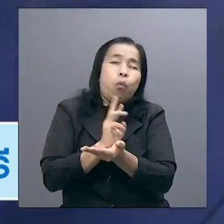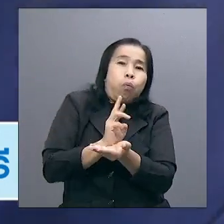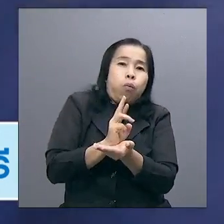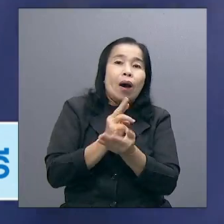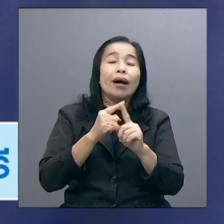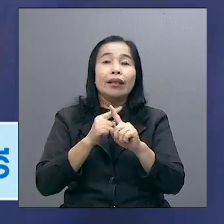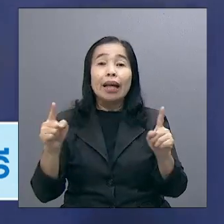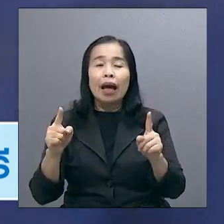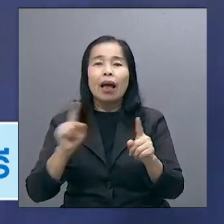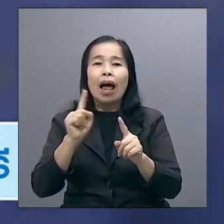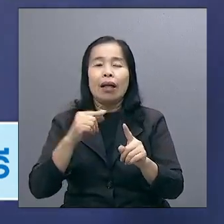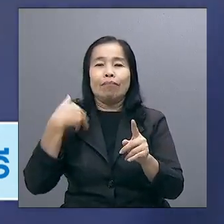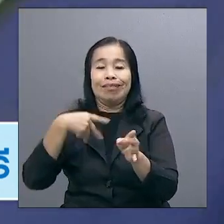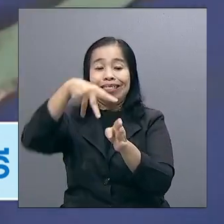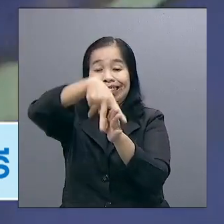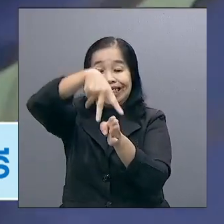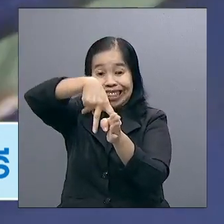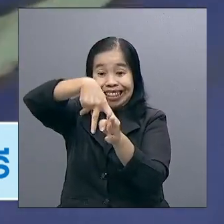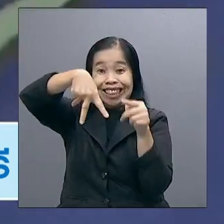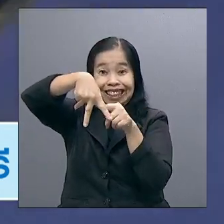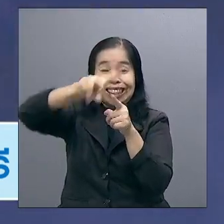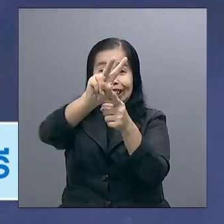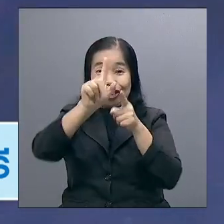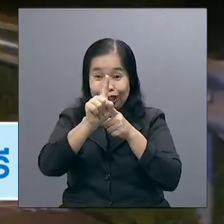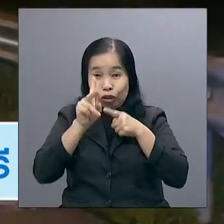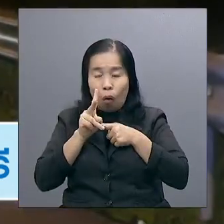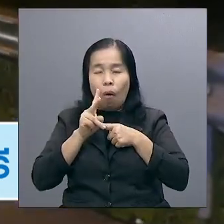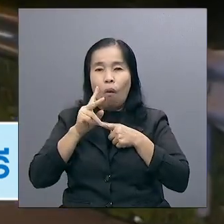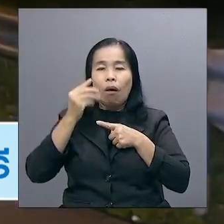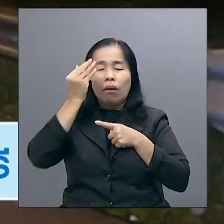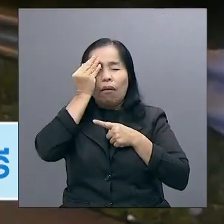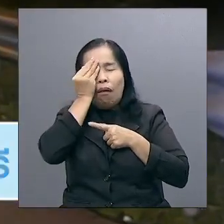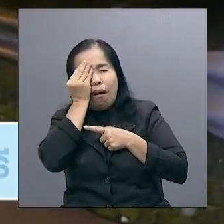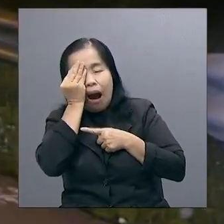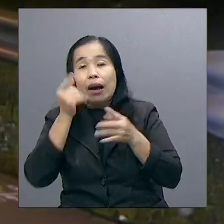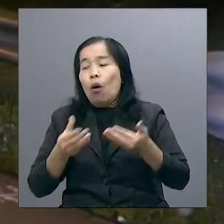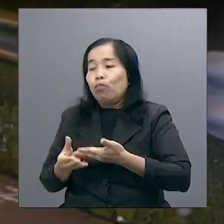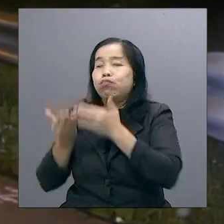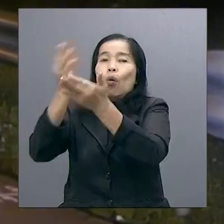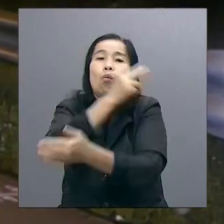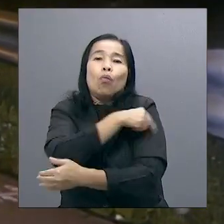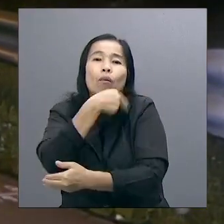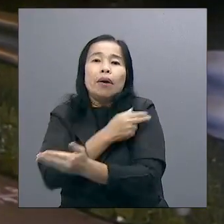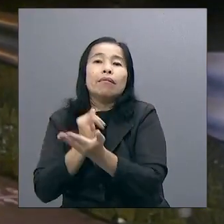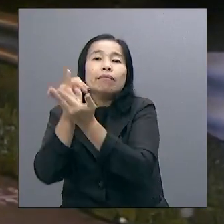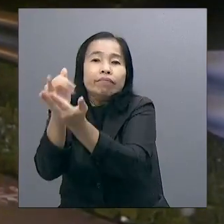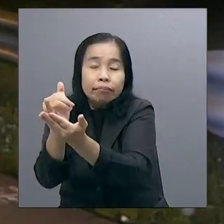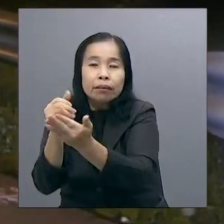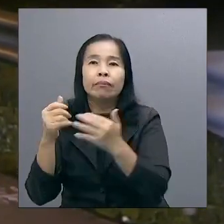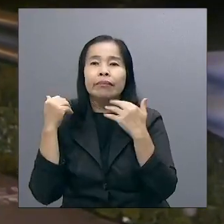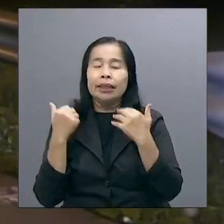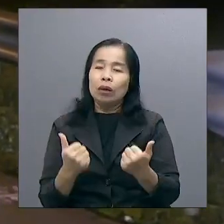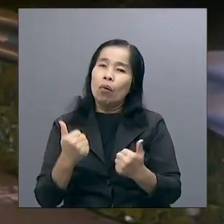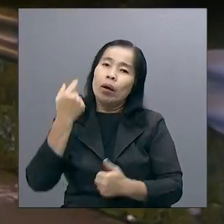ารของคุณสถาพรคอคนที่ซ้อนท้ายอากค่อนข้างหนักรีบนำตัวไปรักษาต่อที่โรงพยาบาล ตอนนี้ไม่รู้